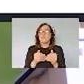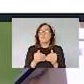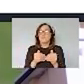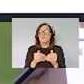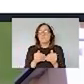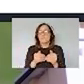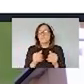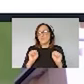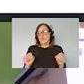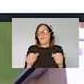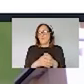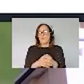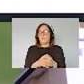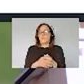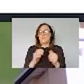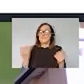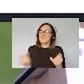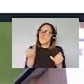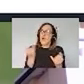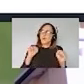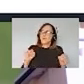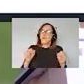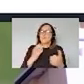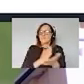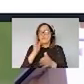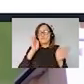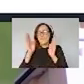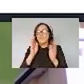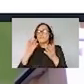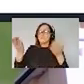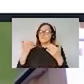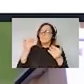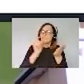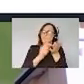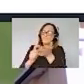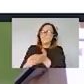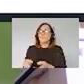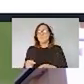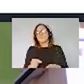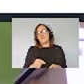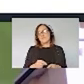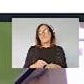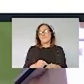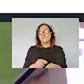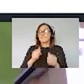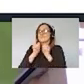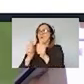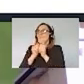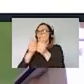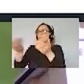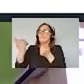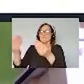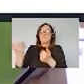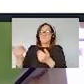możliwości działania. Ciągłe aktywizowanie przez media społecznościowe, dawanie challenge'y. Zobaczcie Państwo, że są challenge'y związane, ich jest mnóstwo, ale na